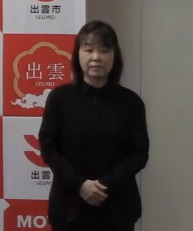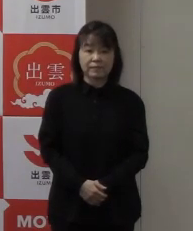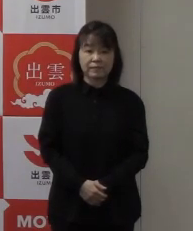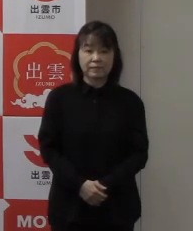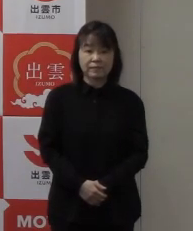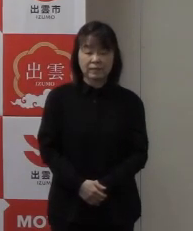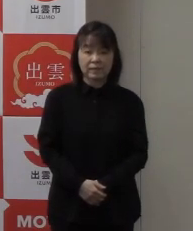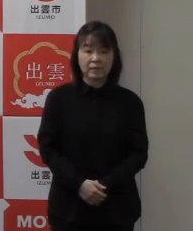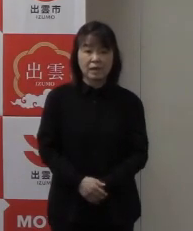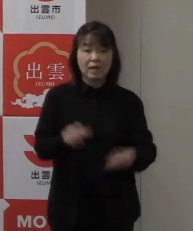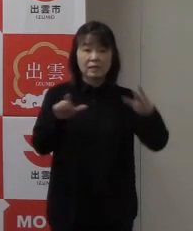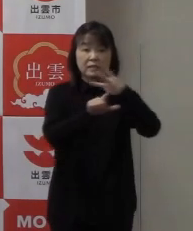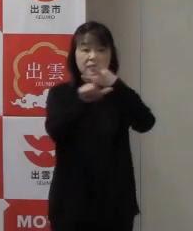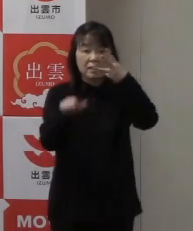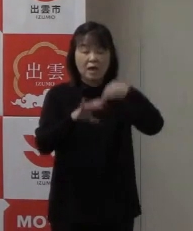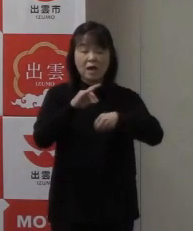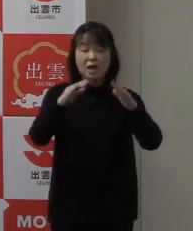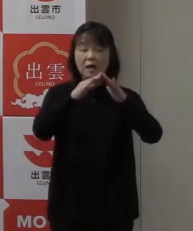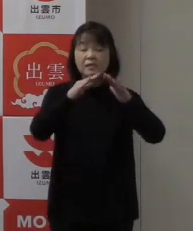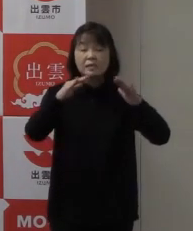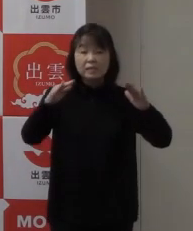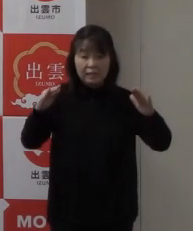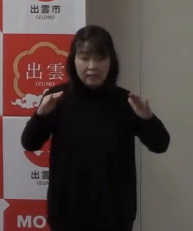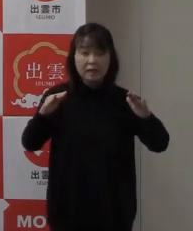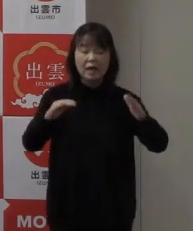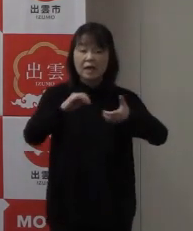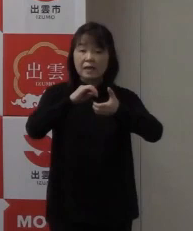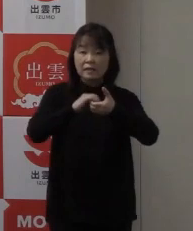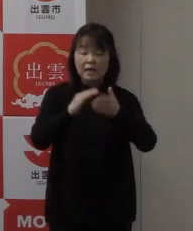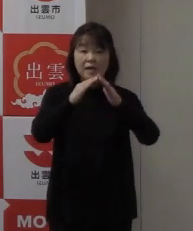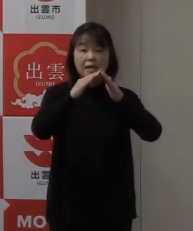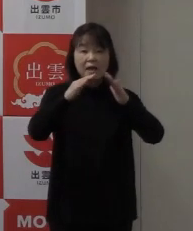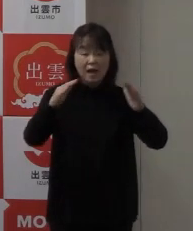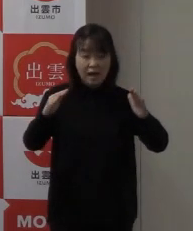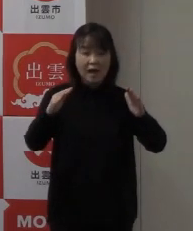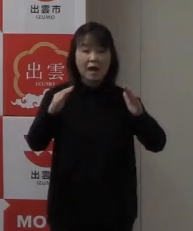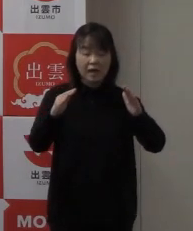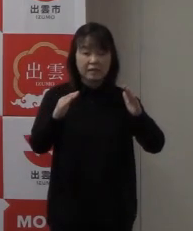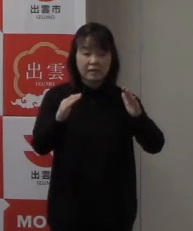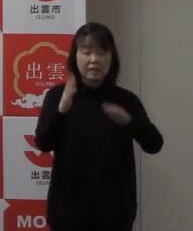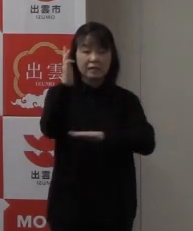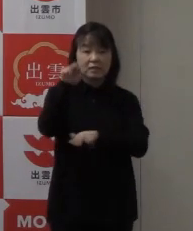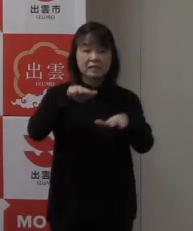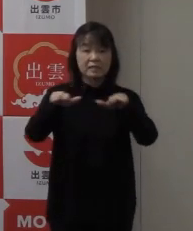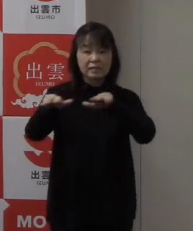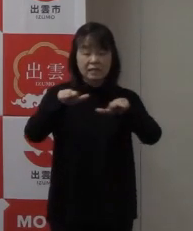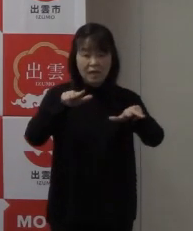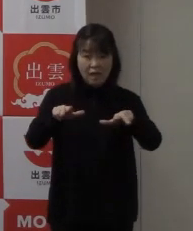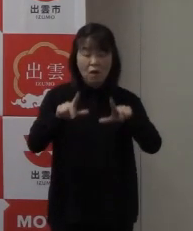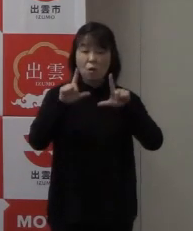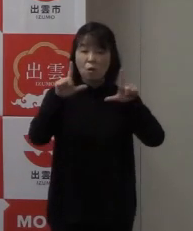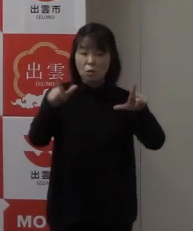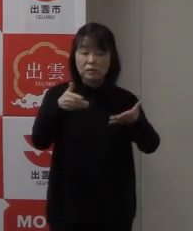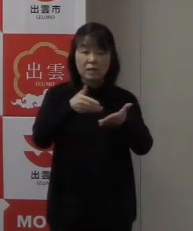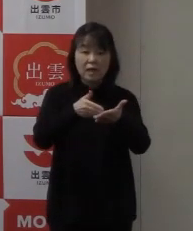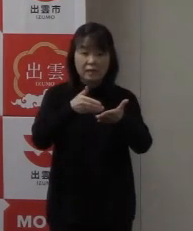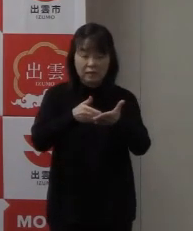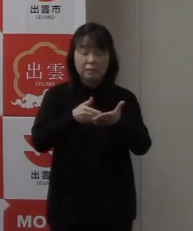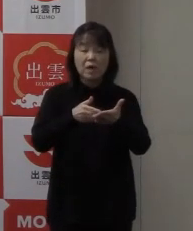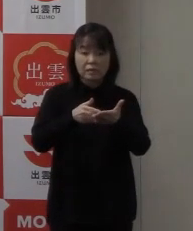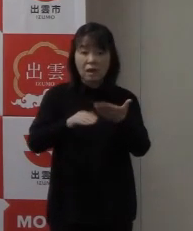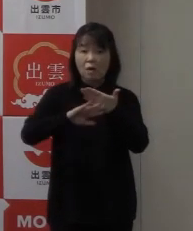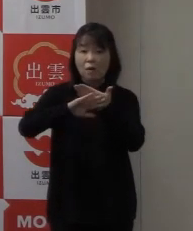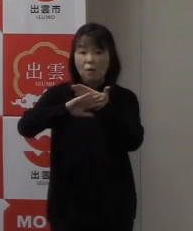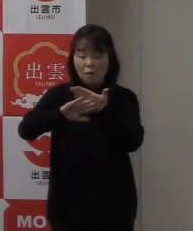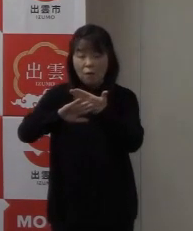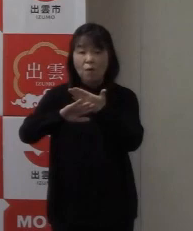3月議会定例会、いろいろと施政方針とか当初予算とかあるということで、そのようなこと